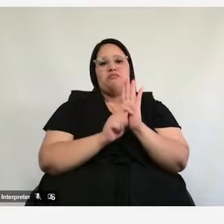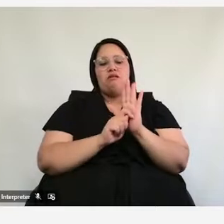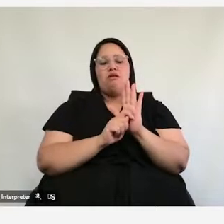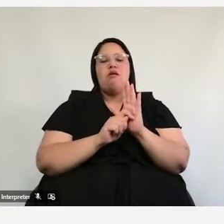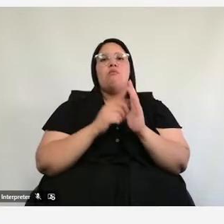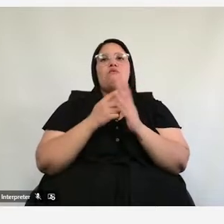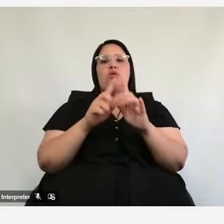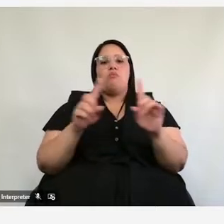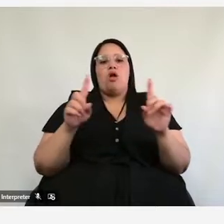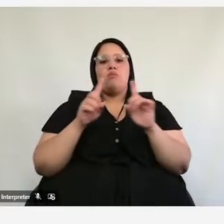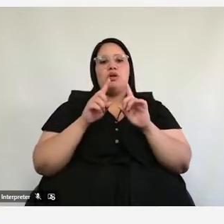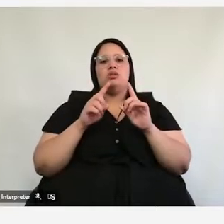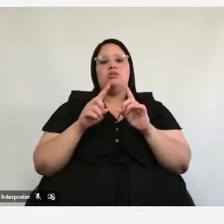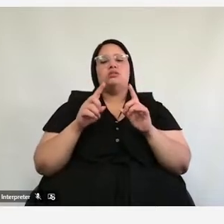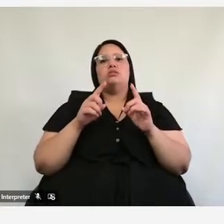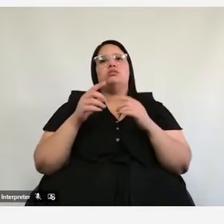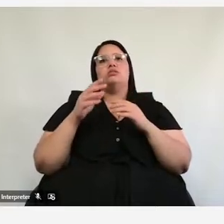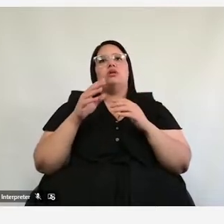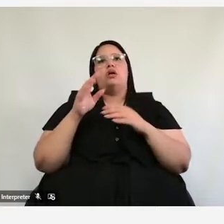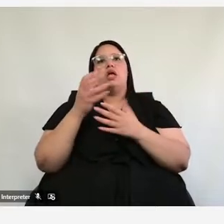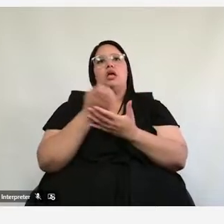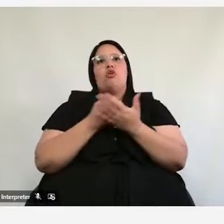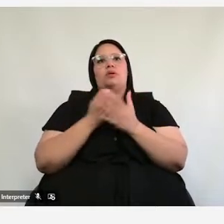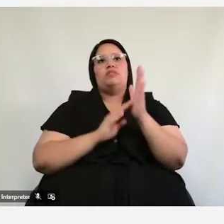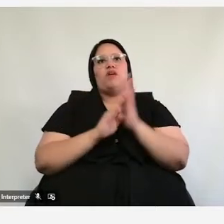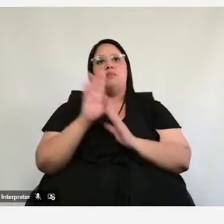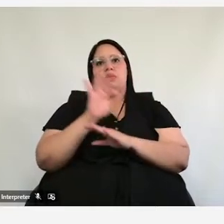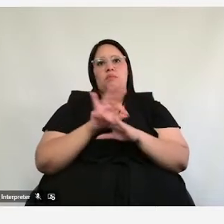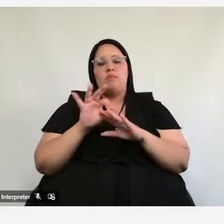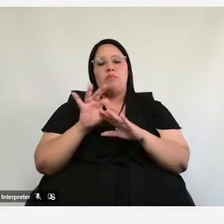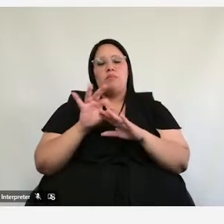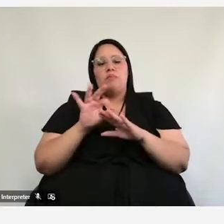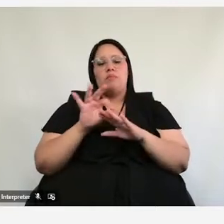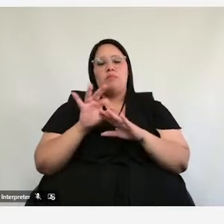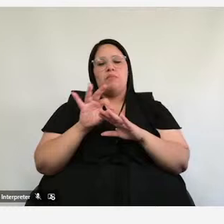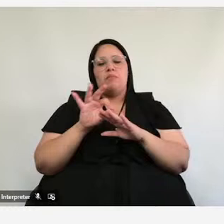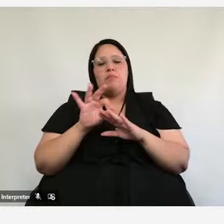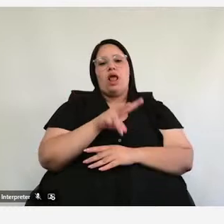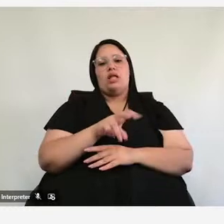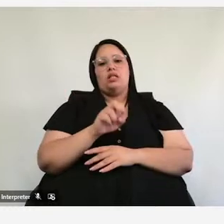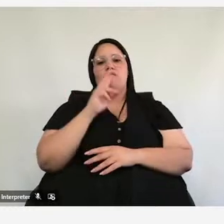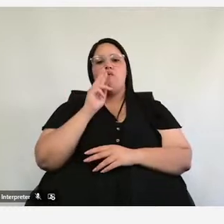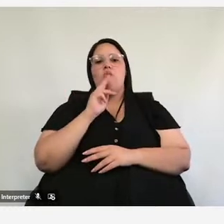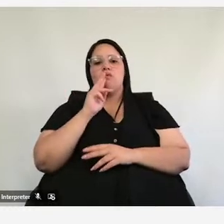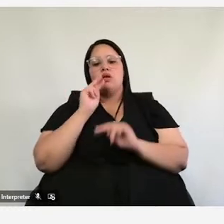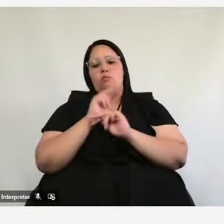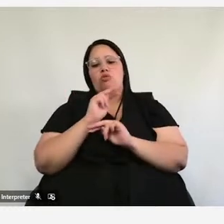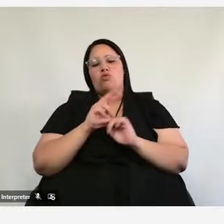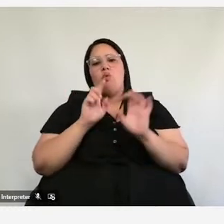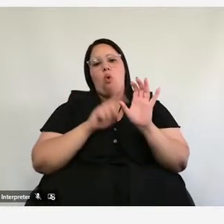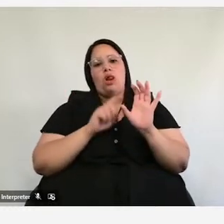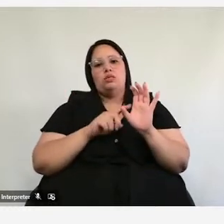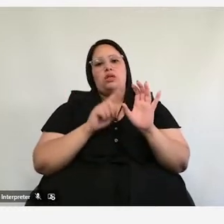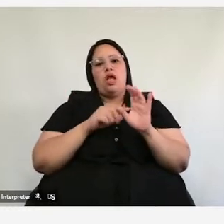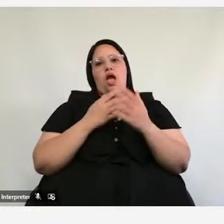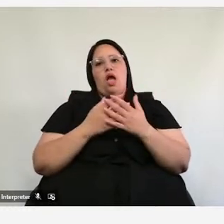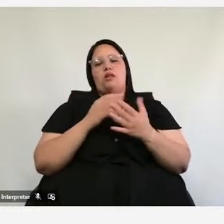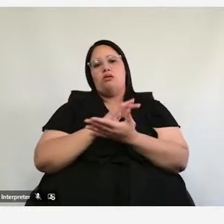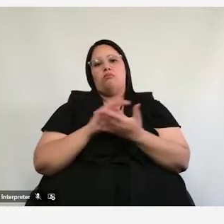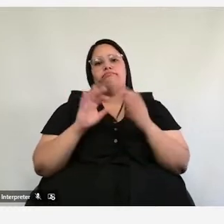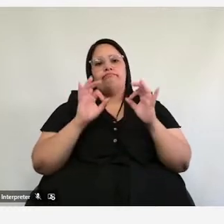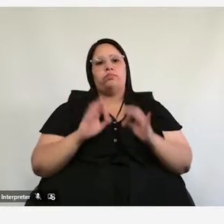Departement van Omgewingsake en Ontwikkelingsbeplanning vir 38 waterbronne te moniteer om kwaliteit en volhoubare water te